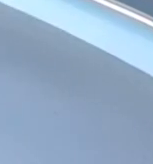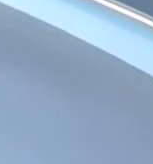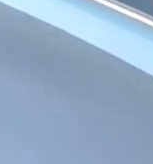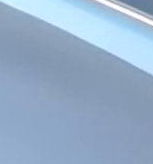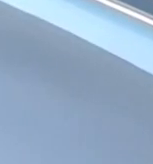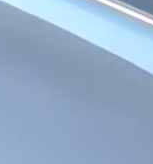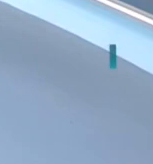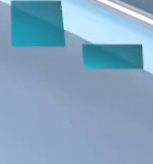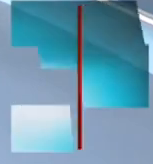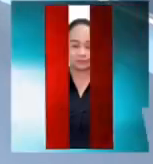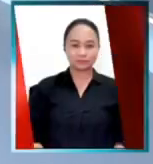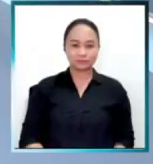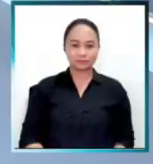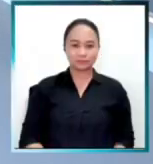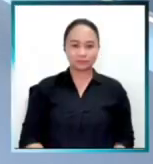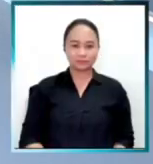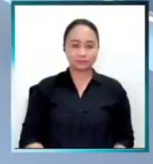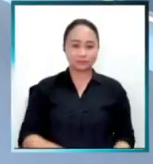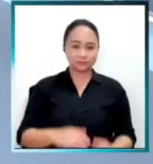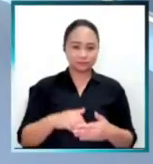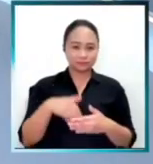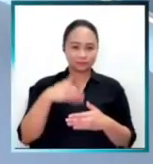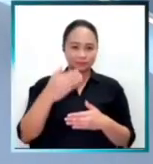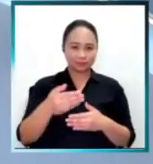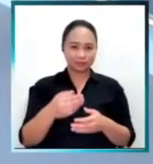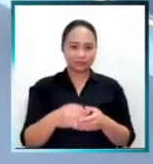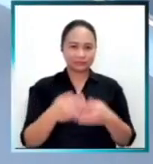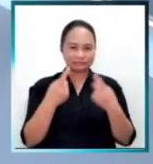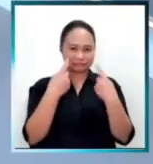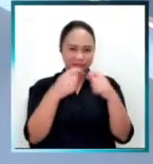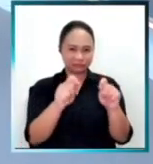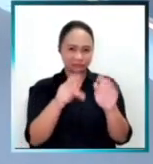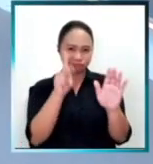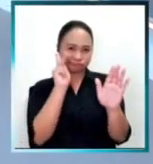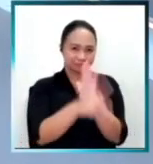Tinangkang patayin ng vice presidente ng Argentina.